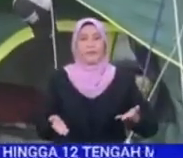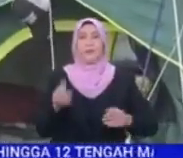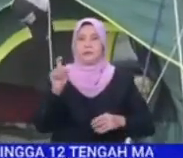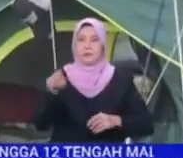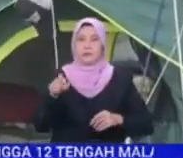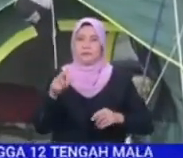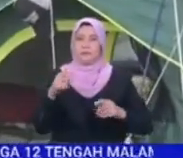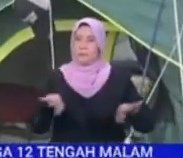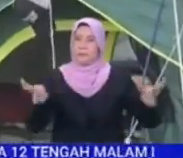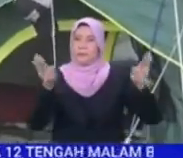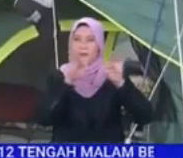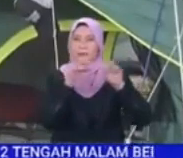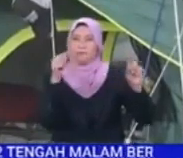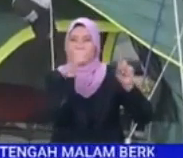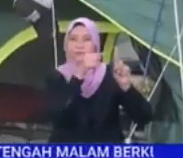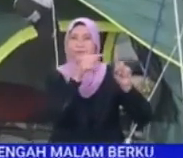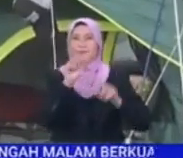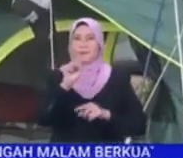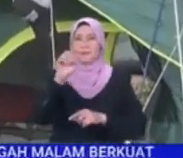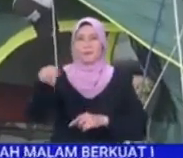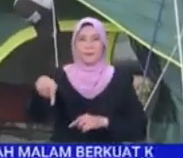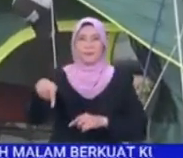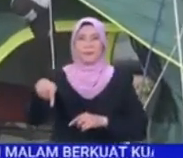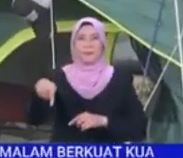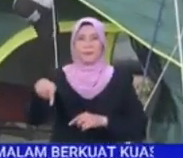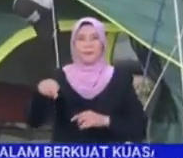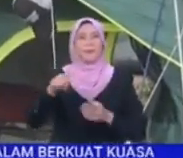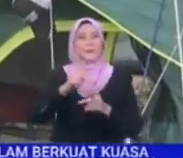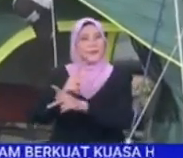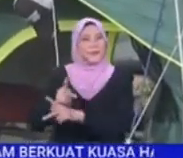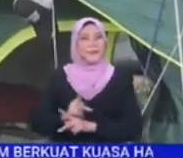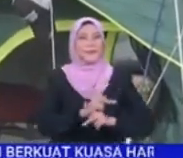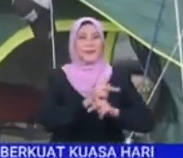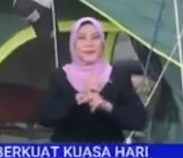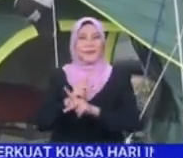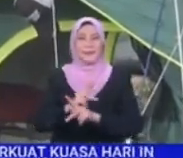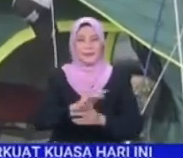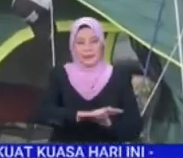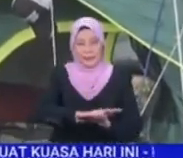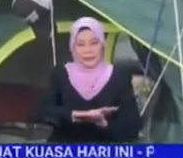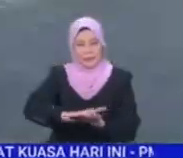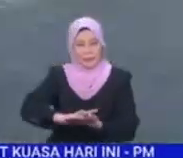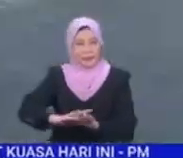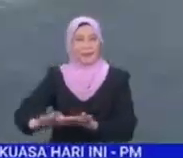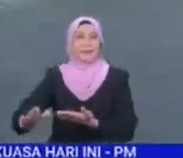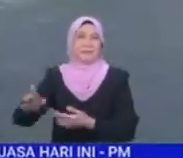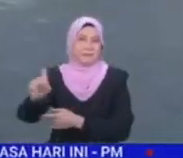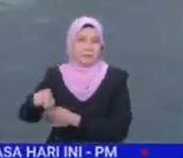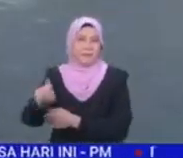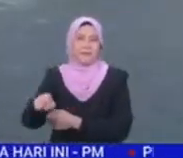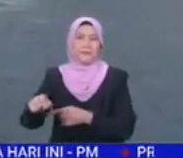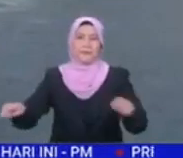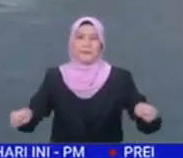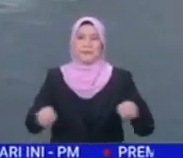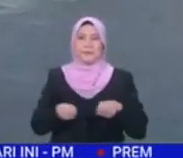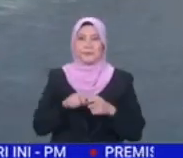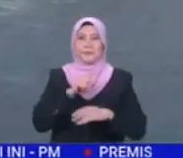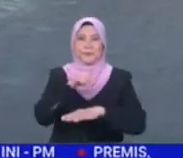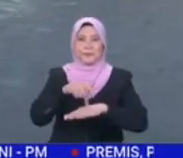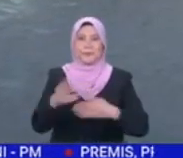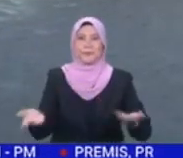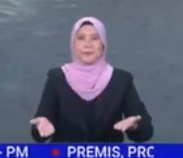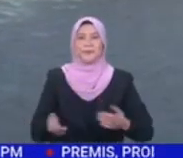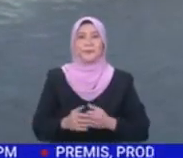mematuhi sop yang ada serta menjaga apa kebersihan kita punya tempatlah Pulau bidong telah